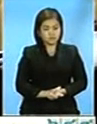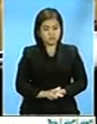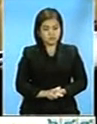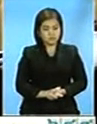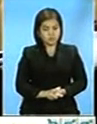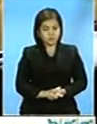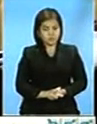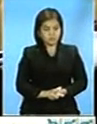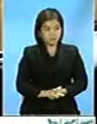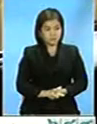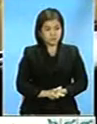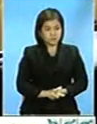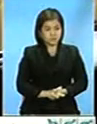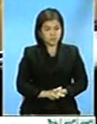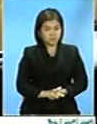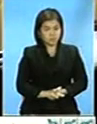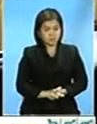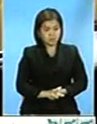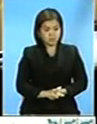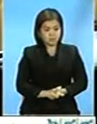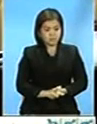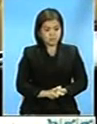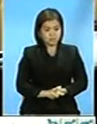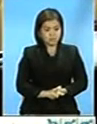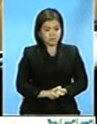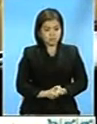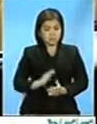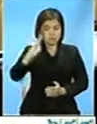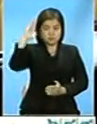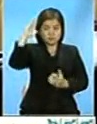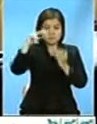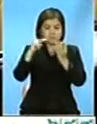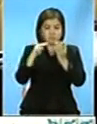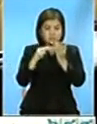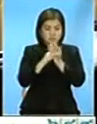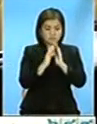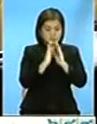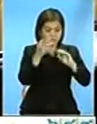ขอบคุณครับท่านประธานครับ เอา แต่จริงๆกับผม ขอท่าน ท่านฮะ เชิญฮะ